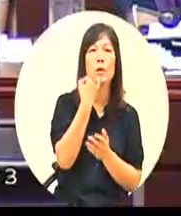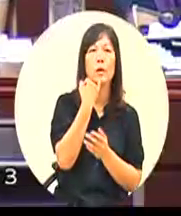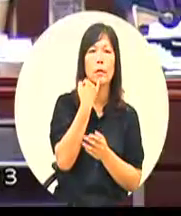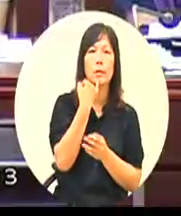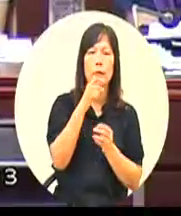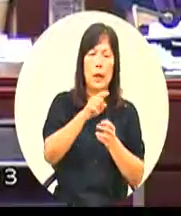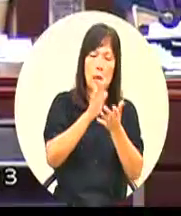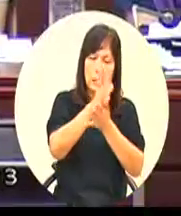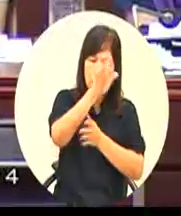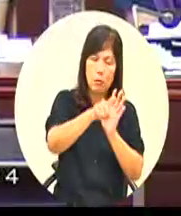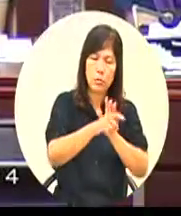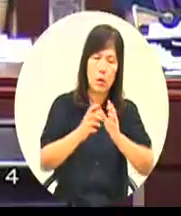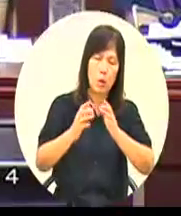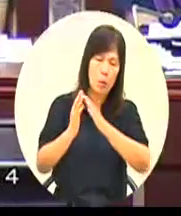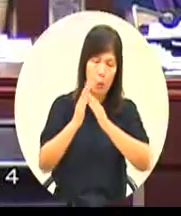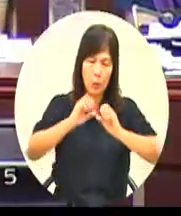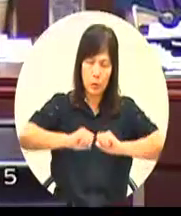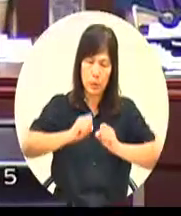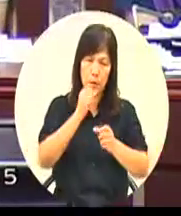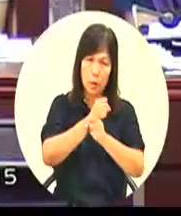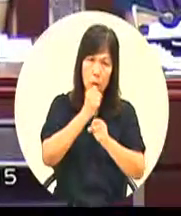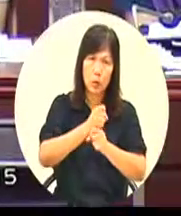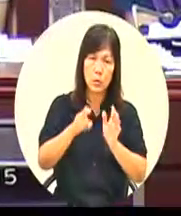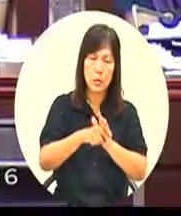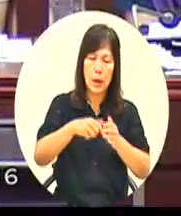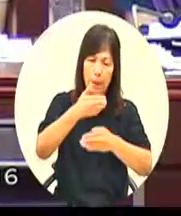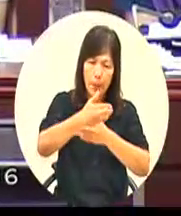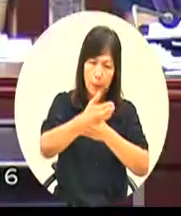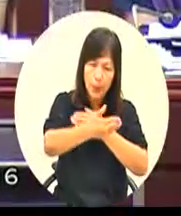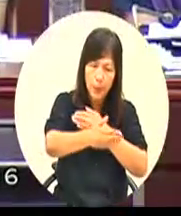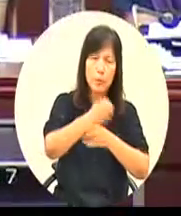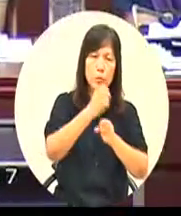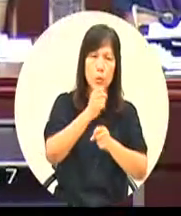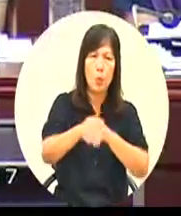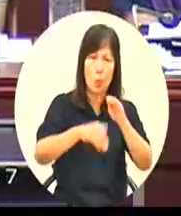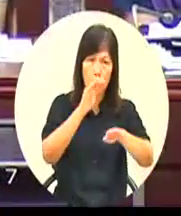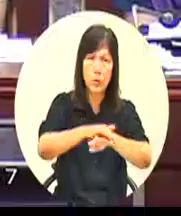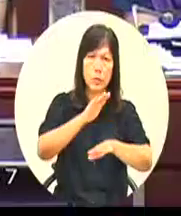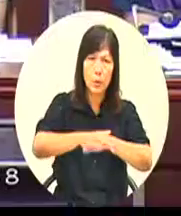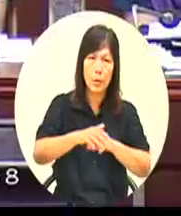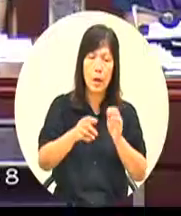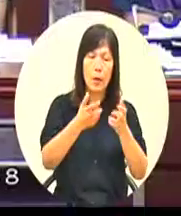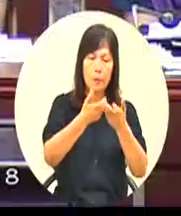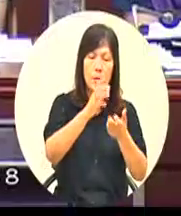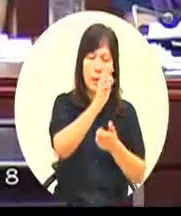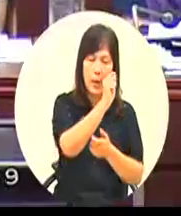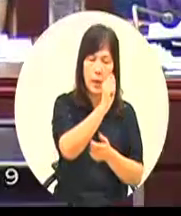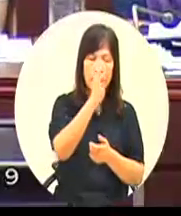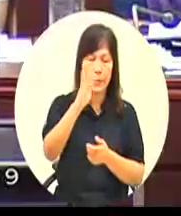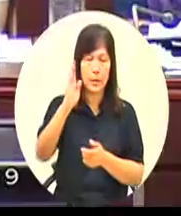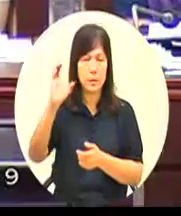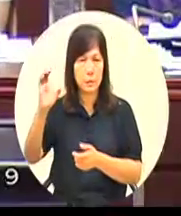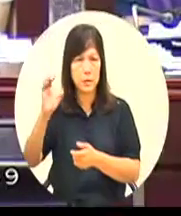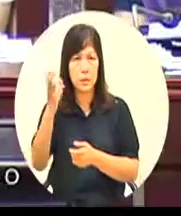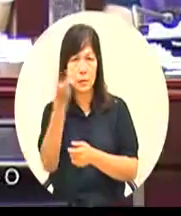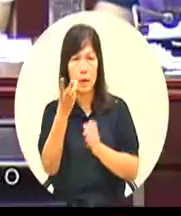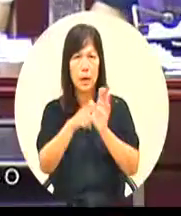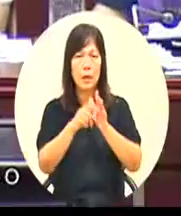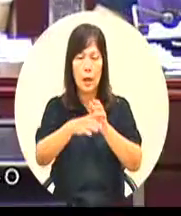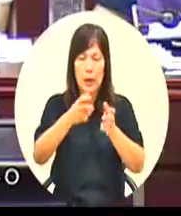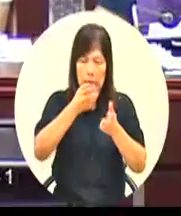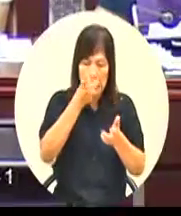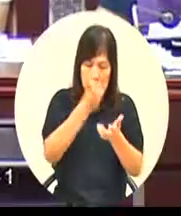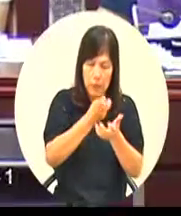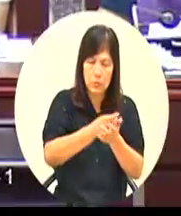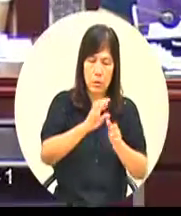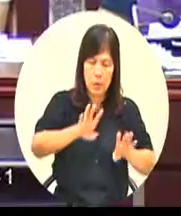续的这个复建的工程就是按部就班一起来，我们分成 ABC 三级，那这个比较严重的就现在已